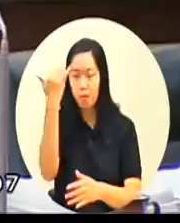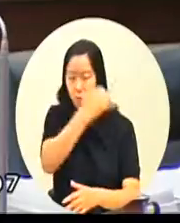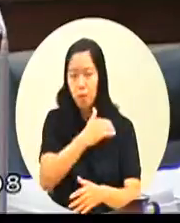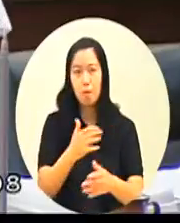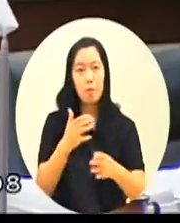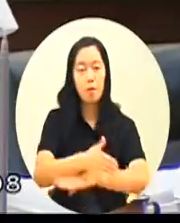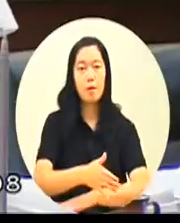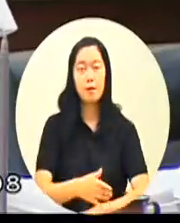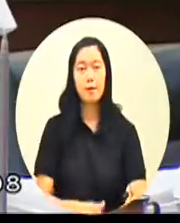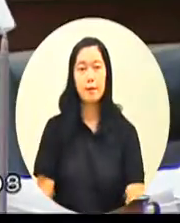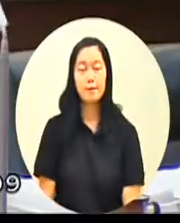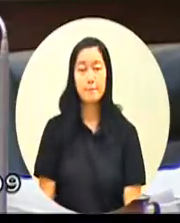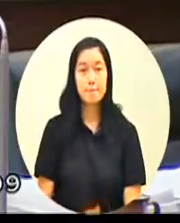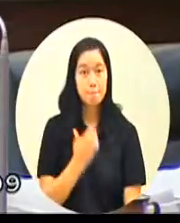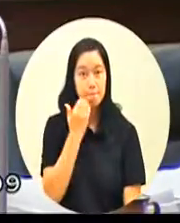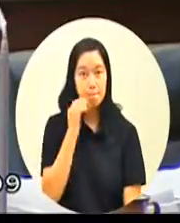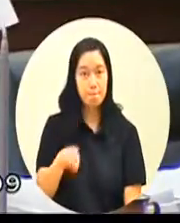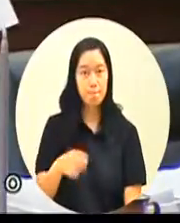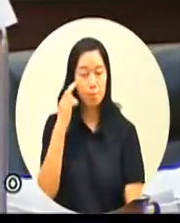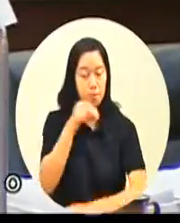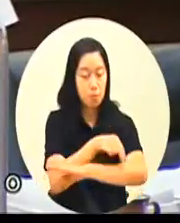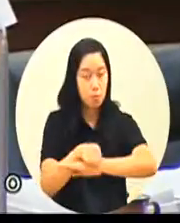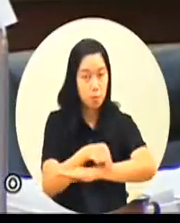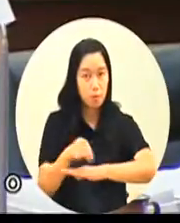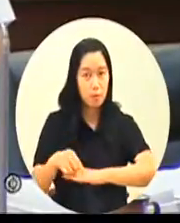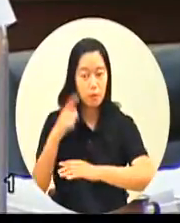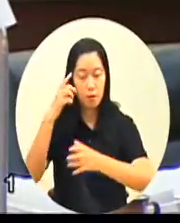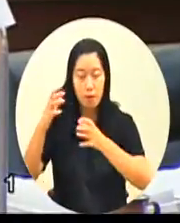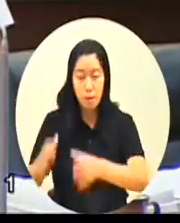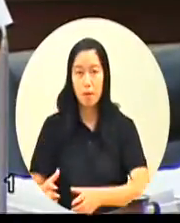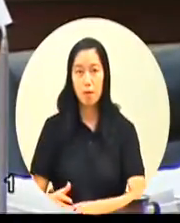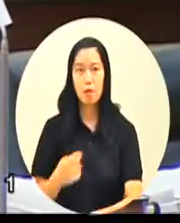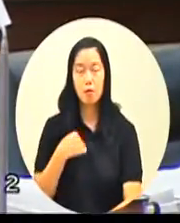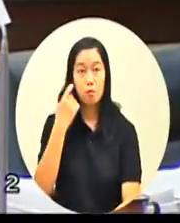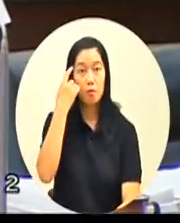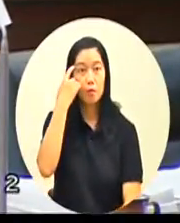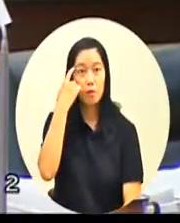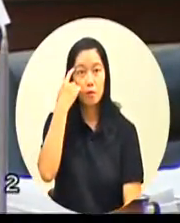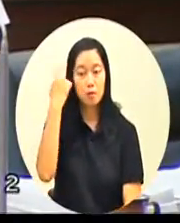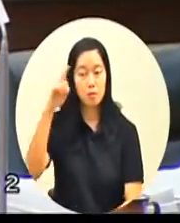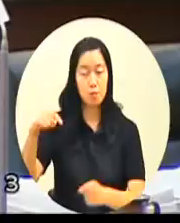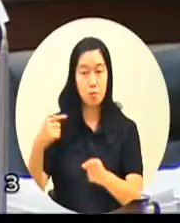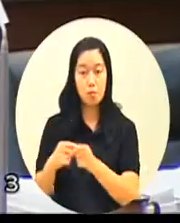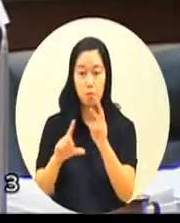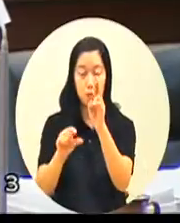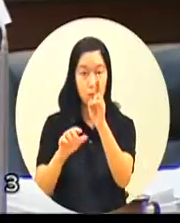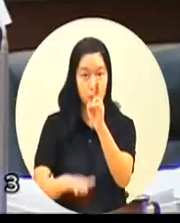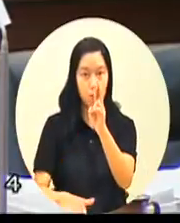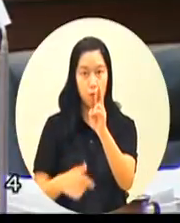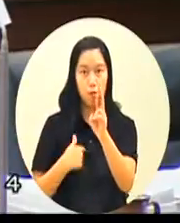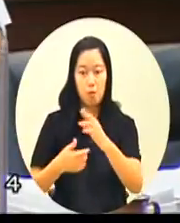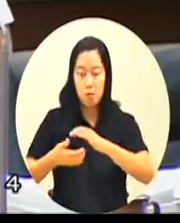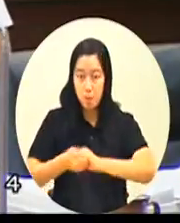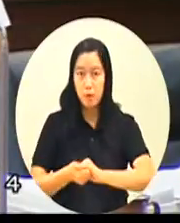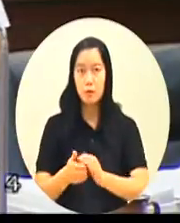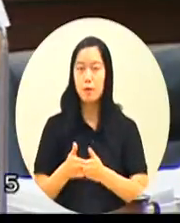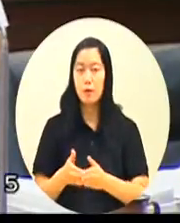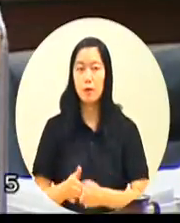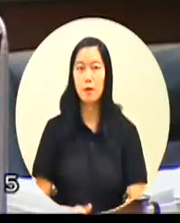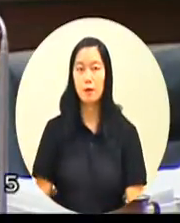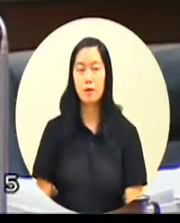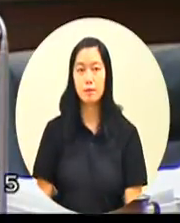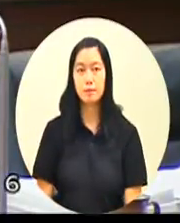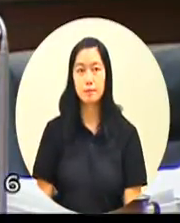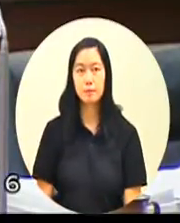括我们如果盖设计跟盖，我倒觉得就是说明年底总是要有一个定案，因为这些